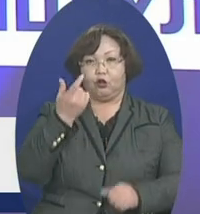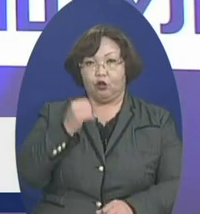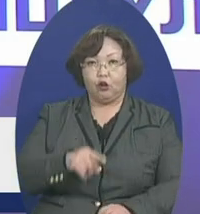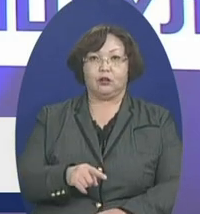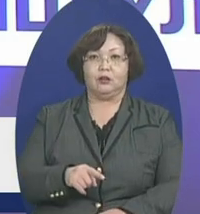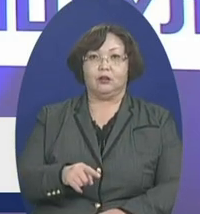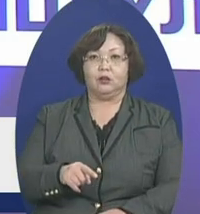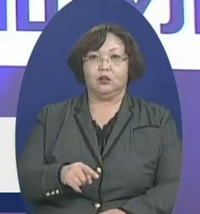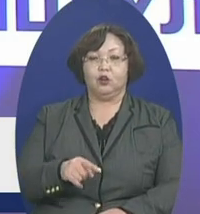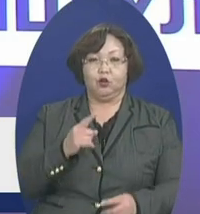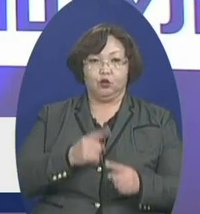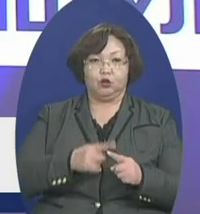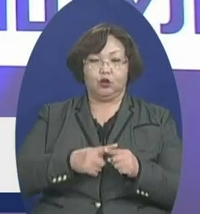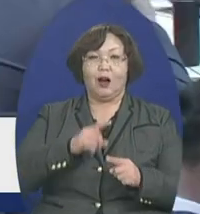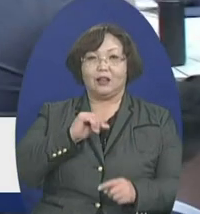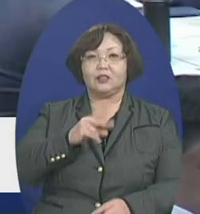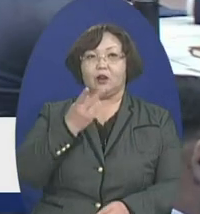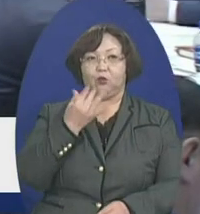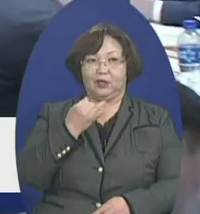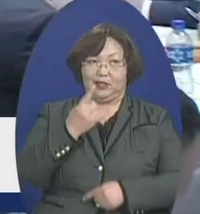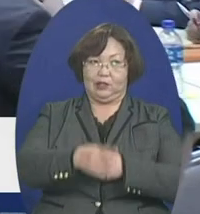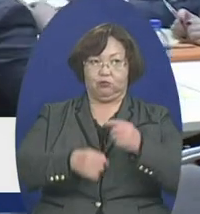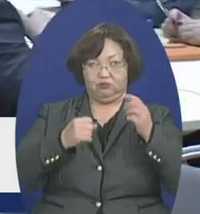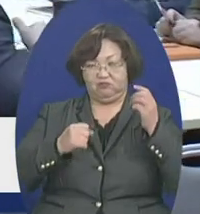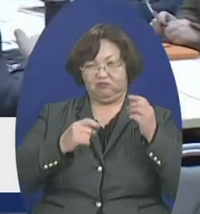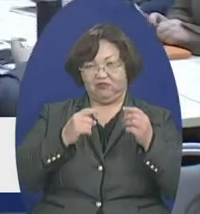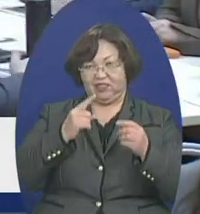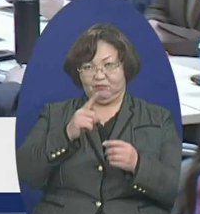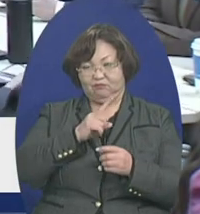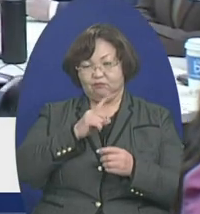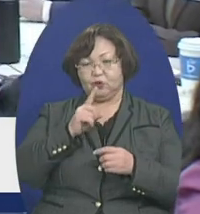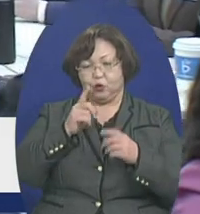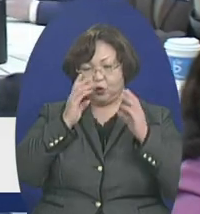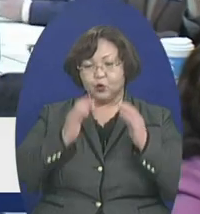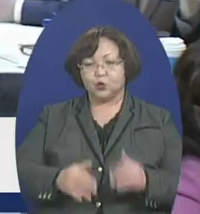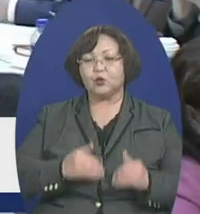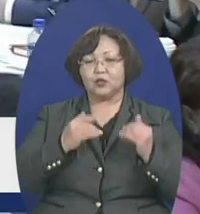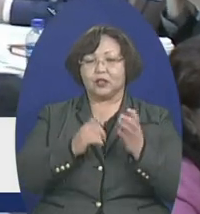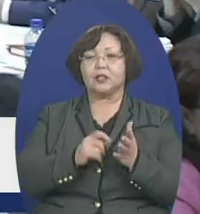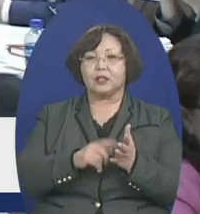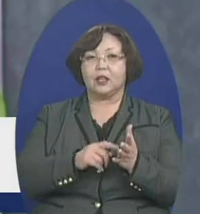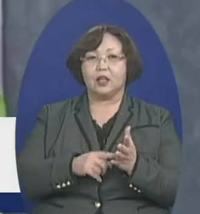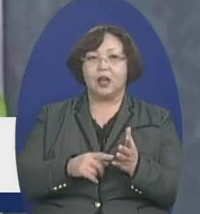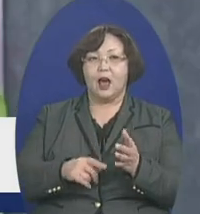одоо бас хөгжлийн асуудал бол байна. Аймгууд эдийн засгийн үүрэг оролцоотой болсноор улсаа